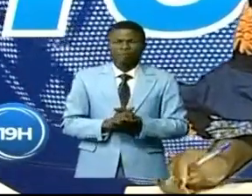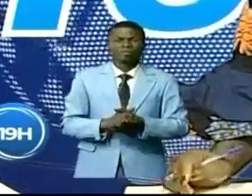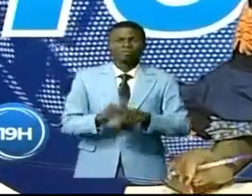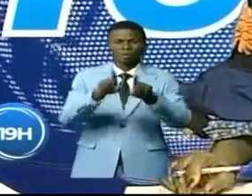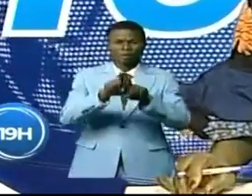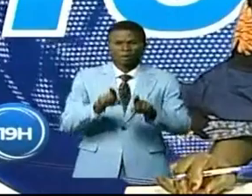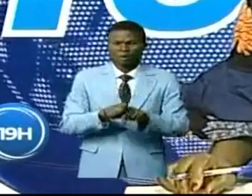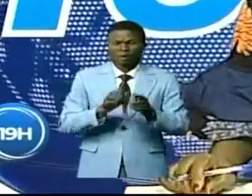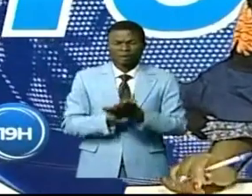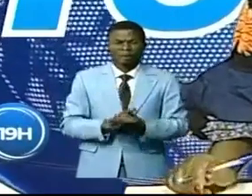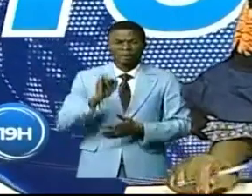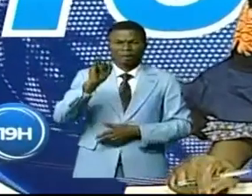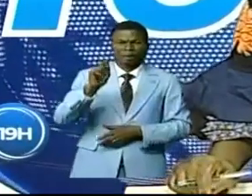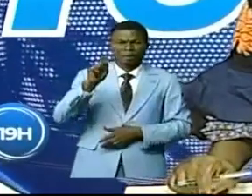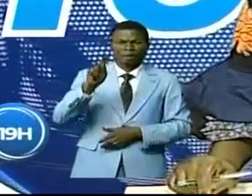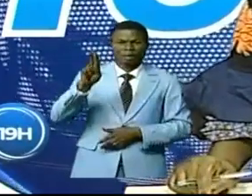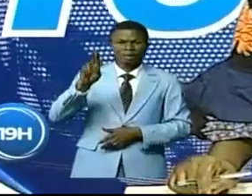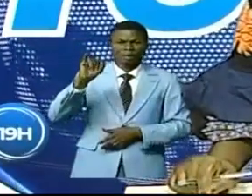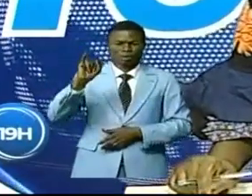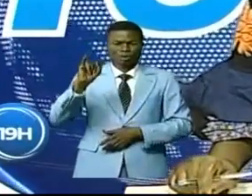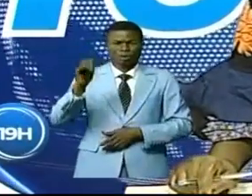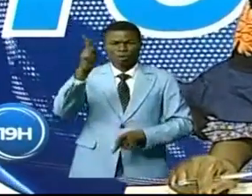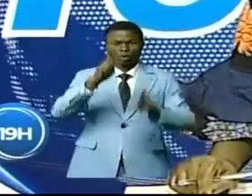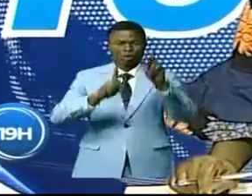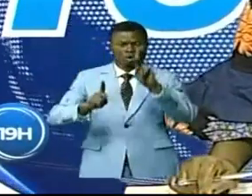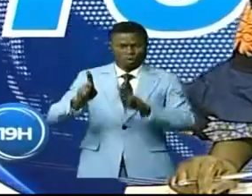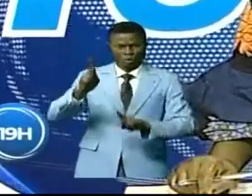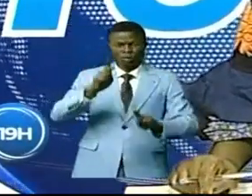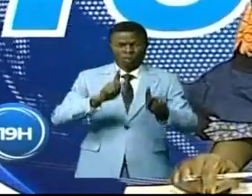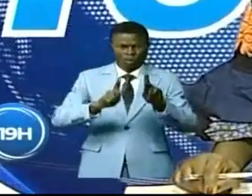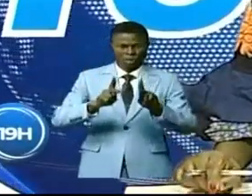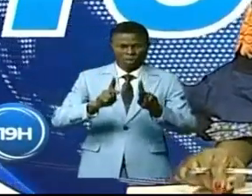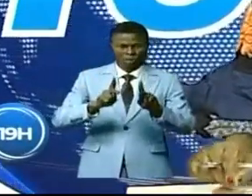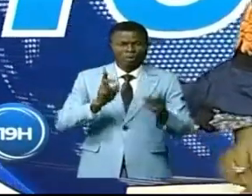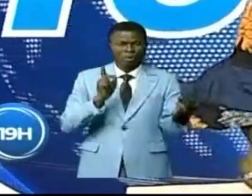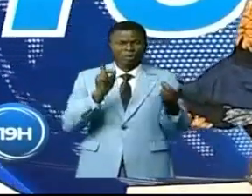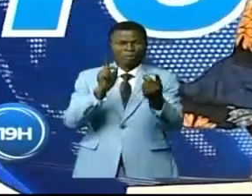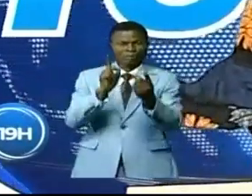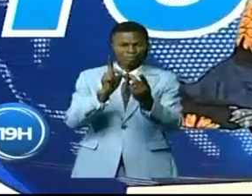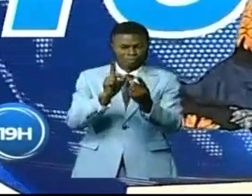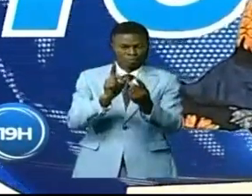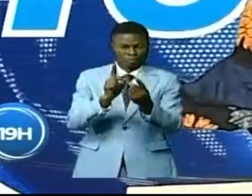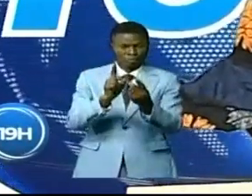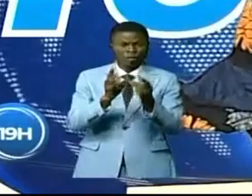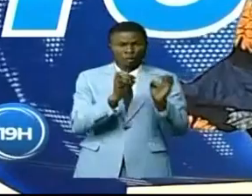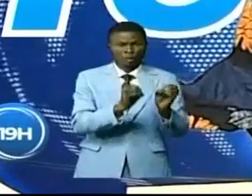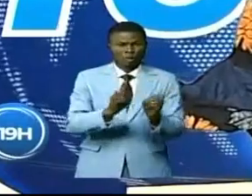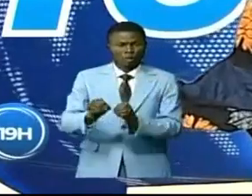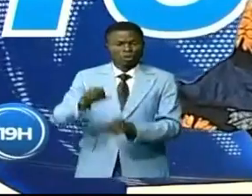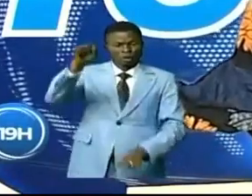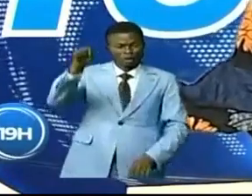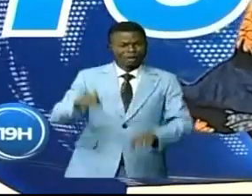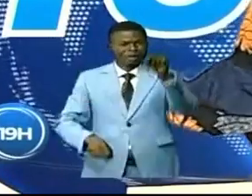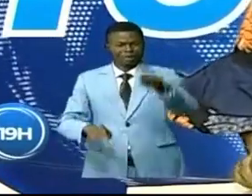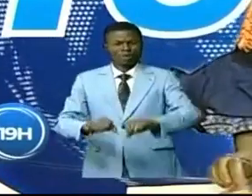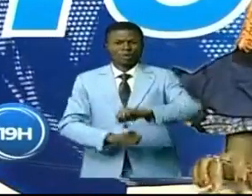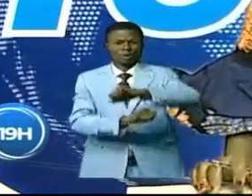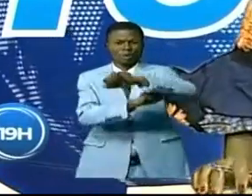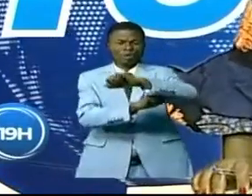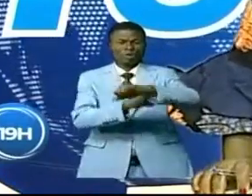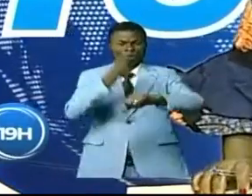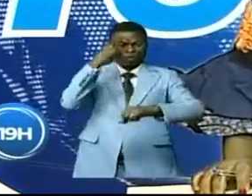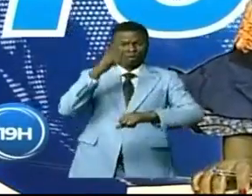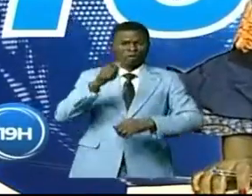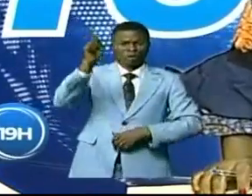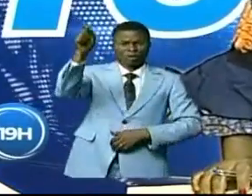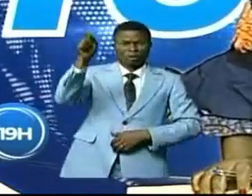Puis en Ituri, la population a rencontré, a organisé des marches de soutien pour